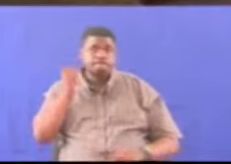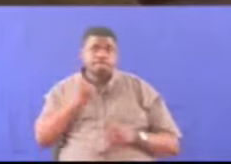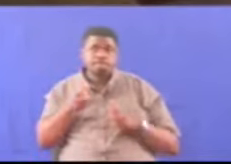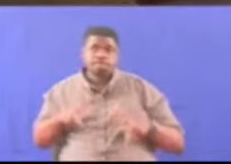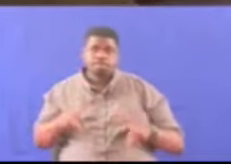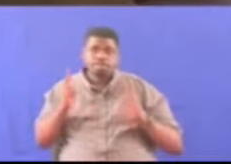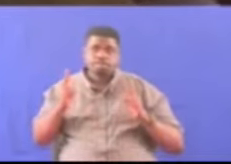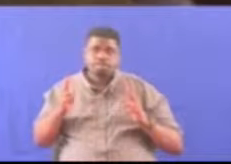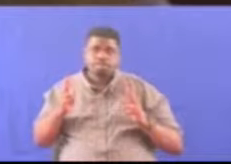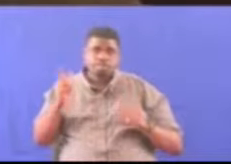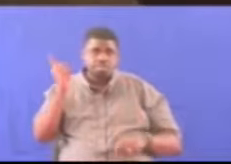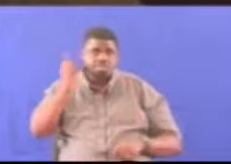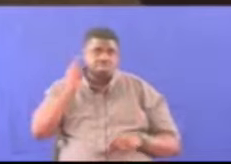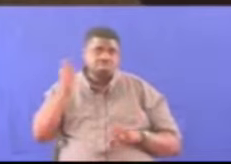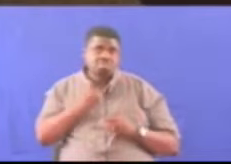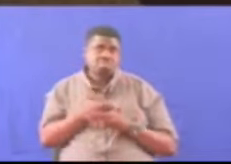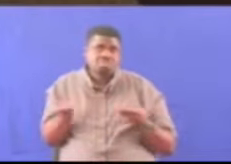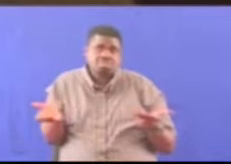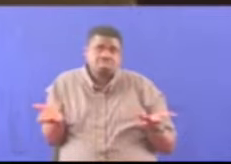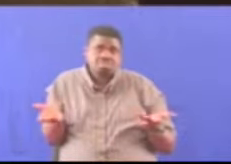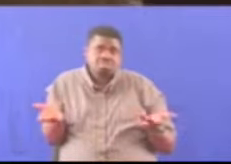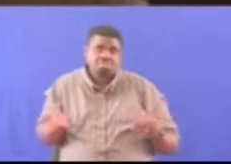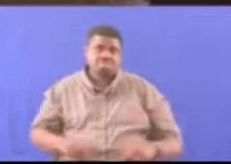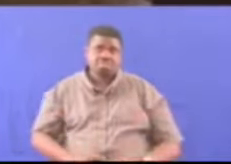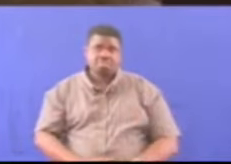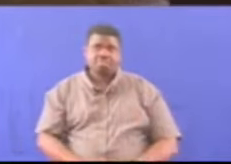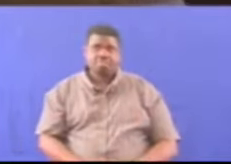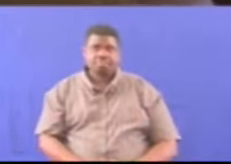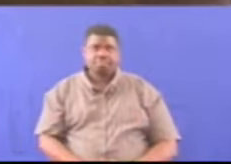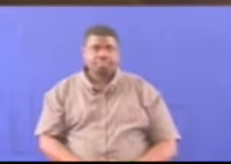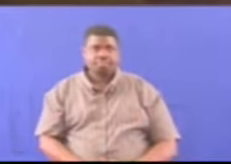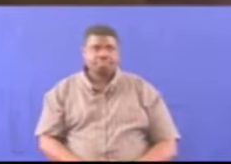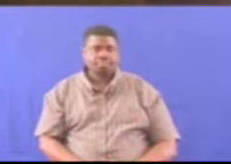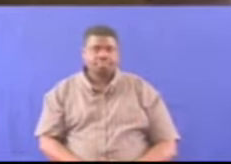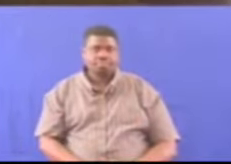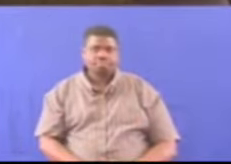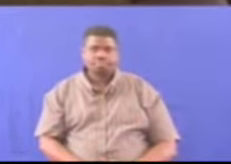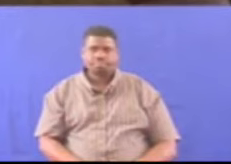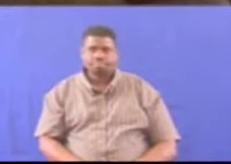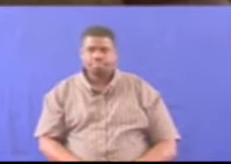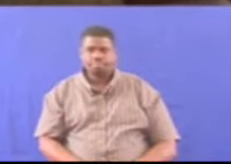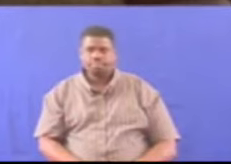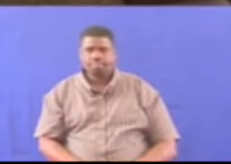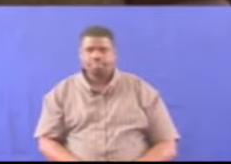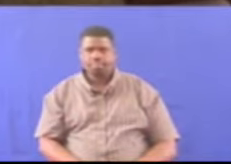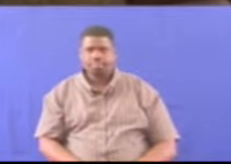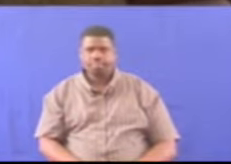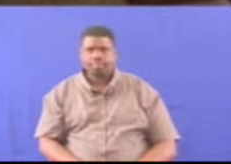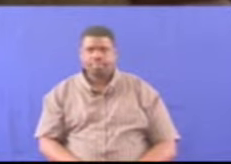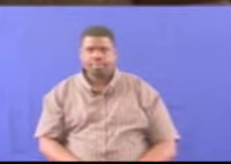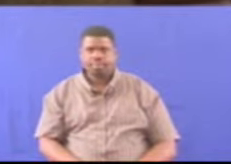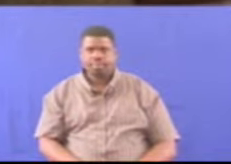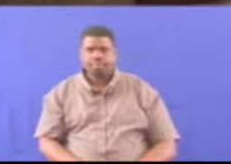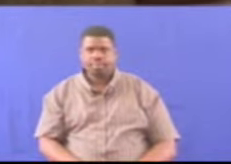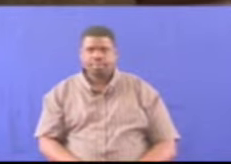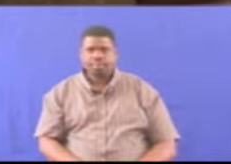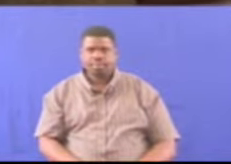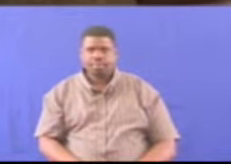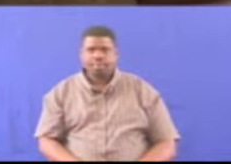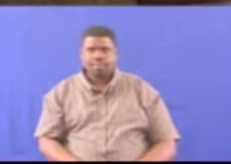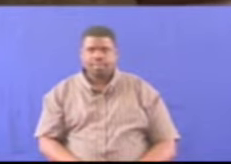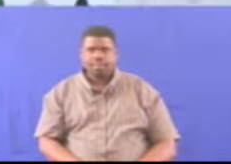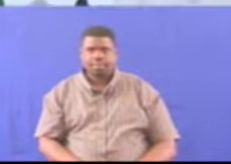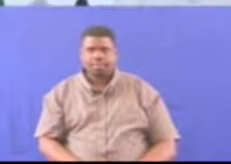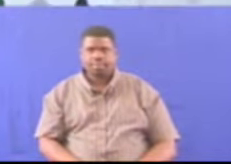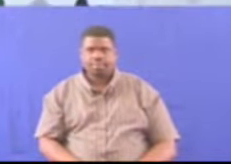niwaambie wewe ni zao la TWPG, wewe ni think tank wetu, na kabla hatujafunga bunge hili unajua yale